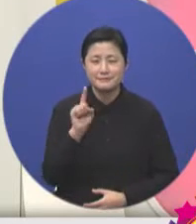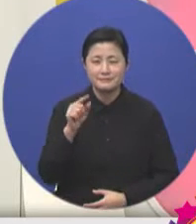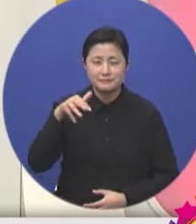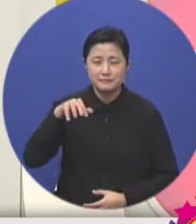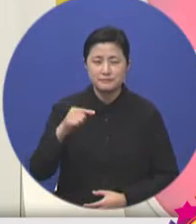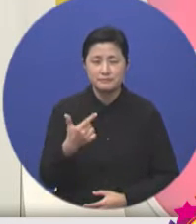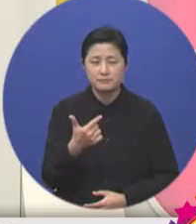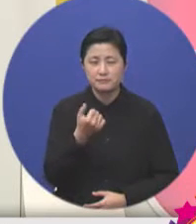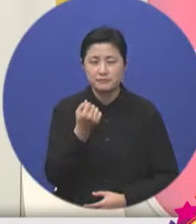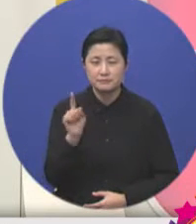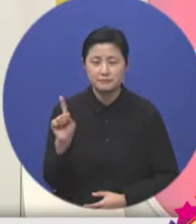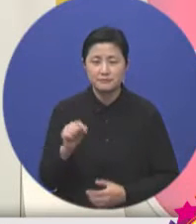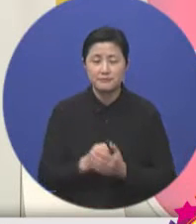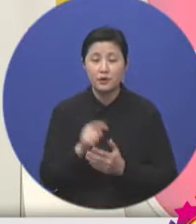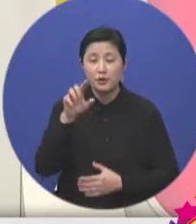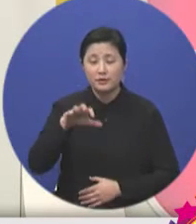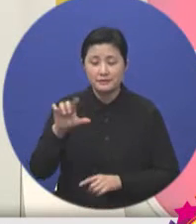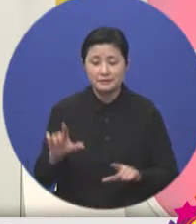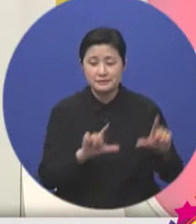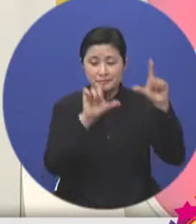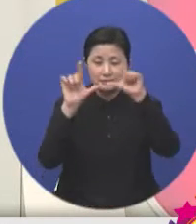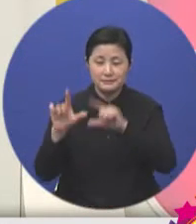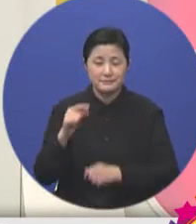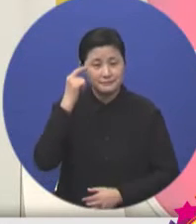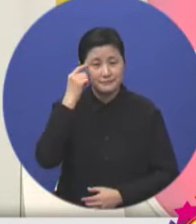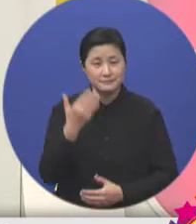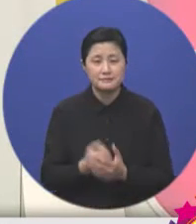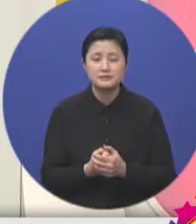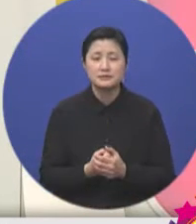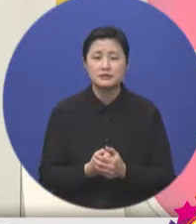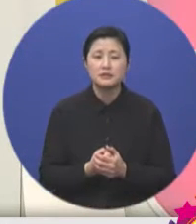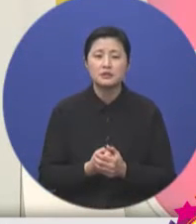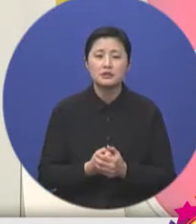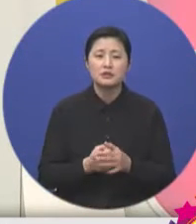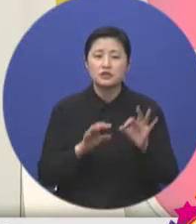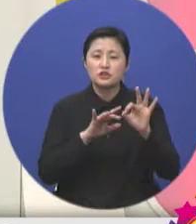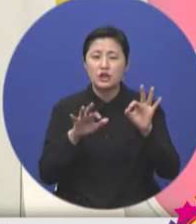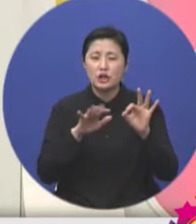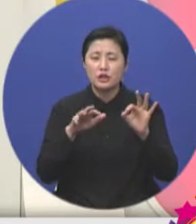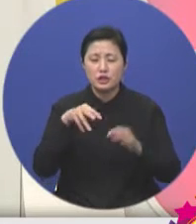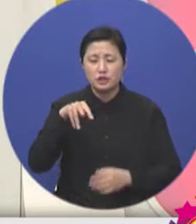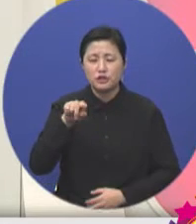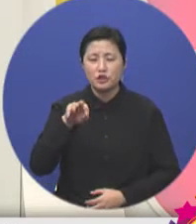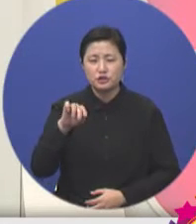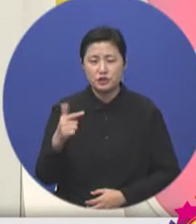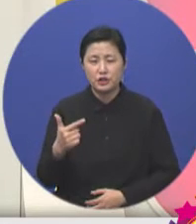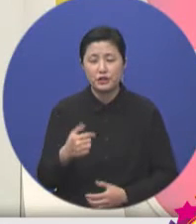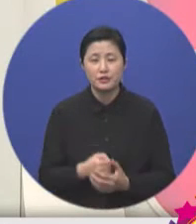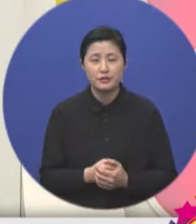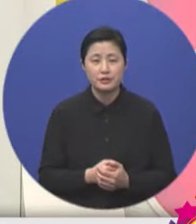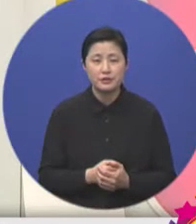씨. 네. 어디 사세요? 서천요. 서천. 네.